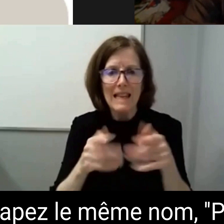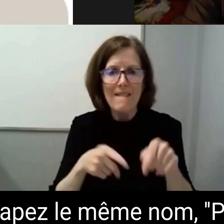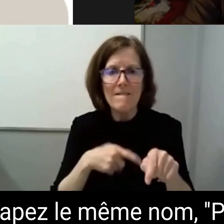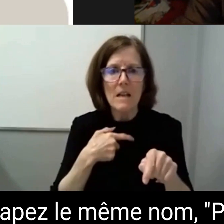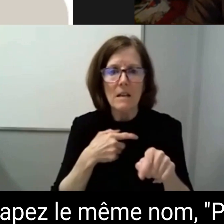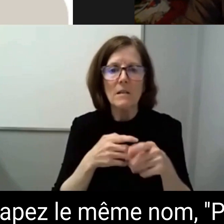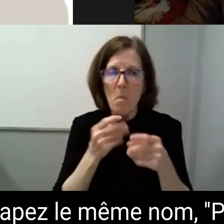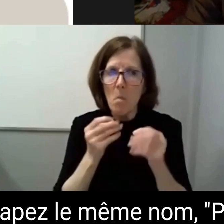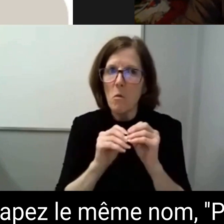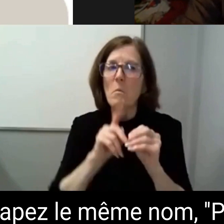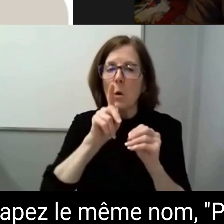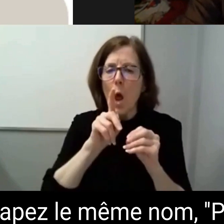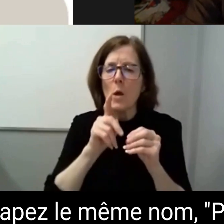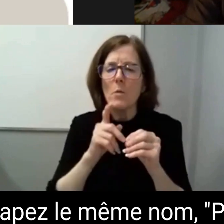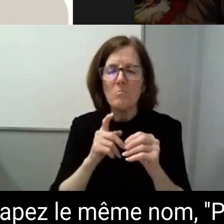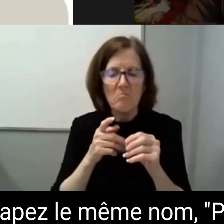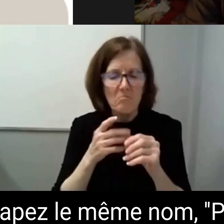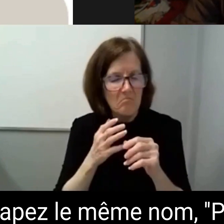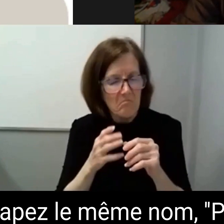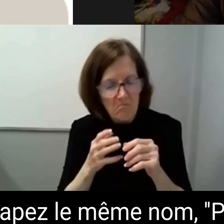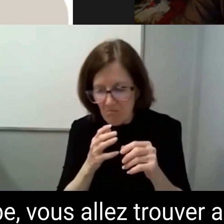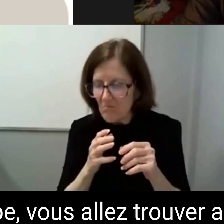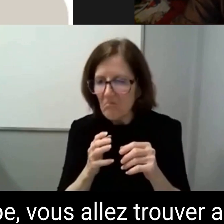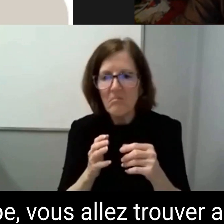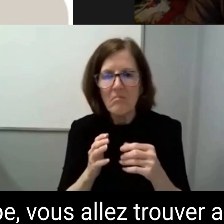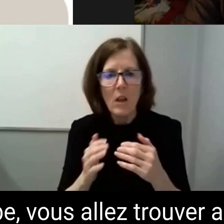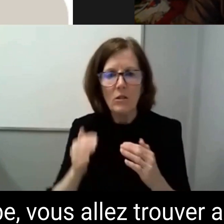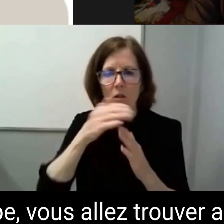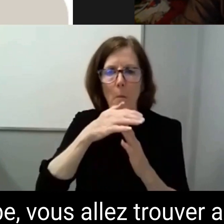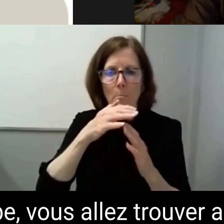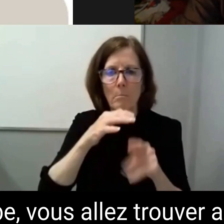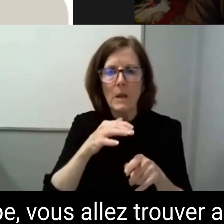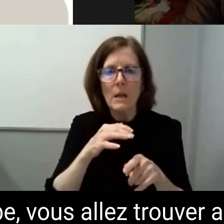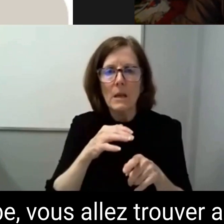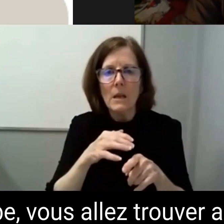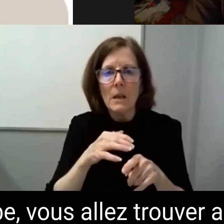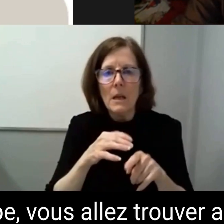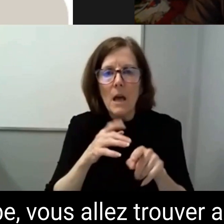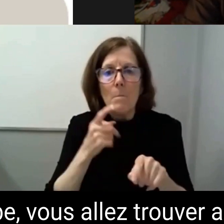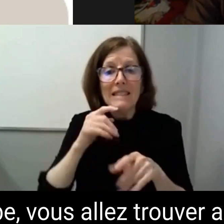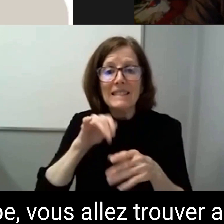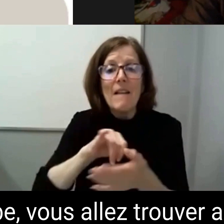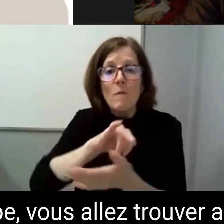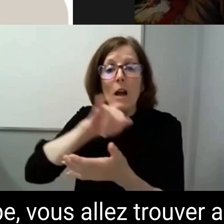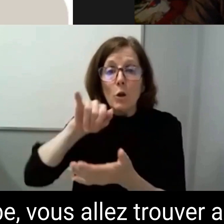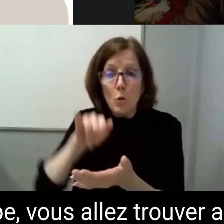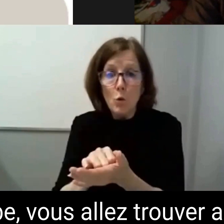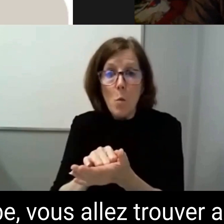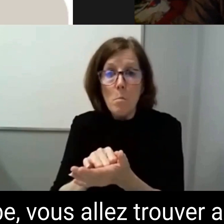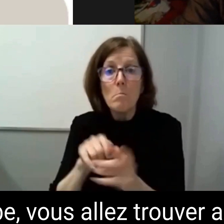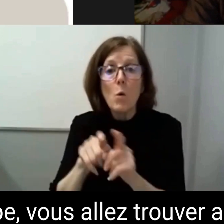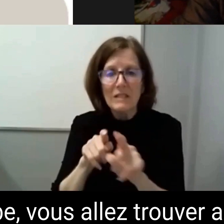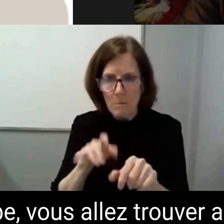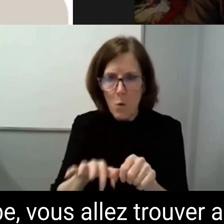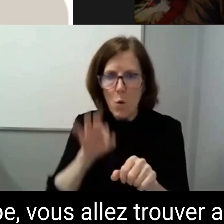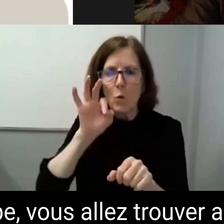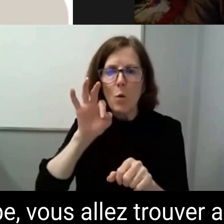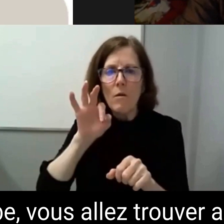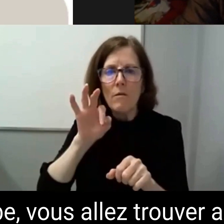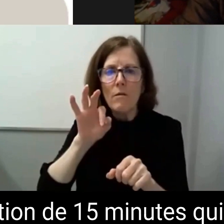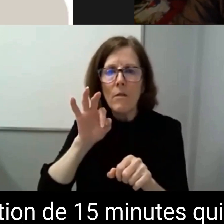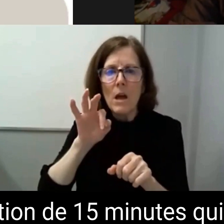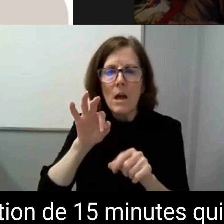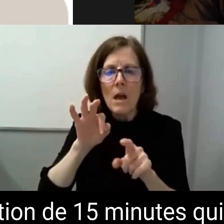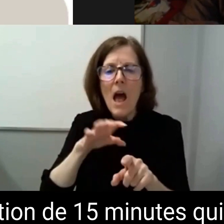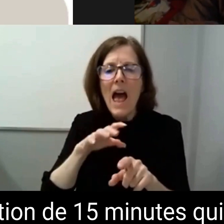si vous tapez le même nom, Paul Stamets, dans YouTube, vous allez trouver aussi un TED